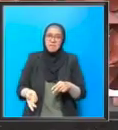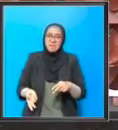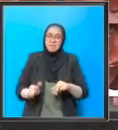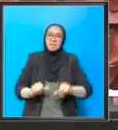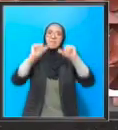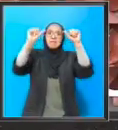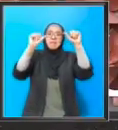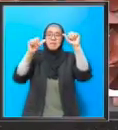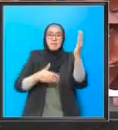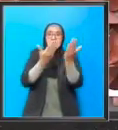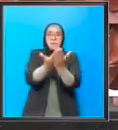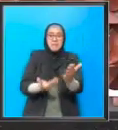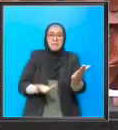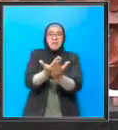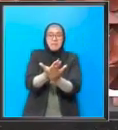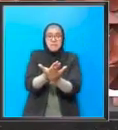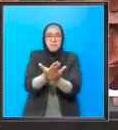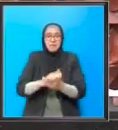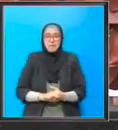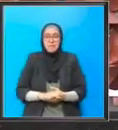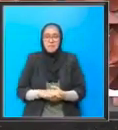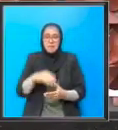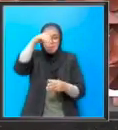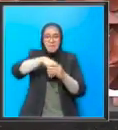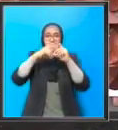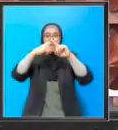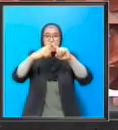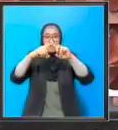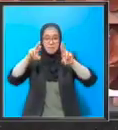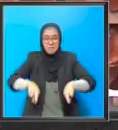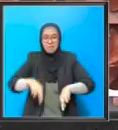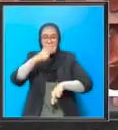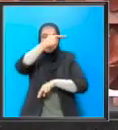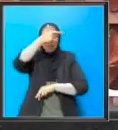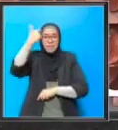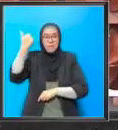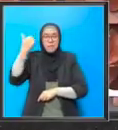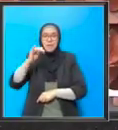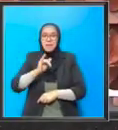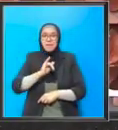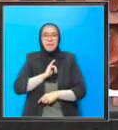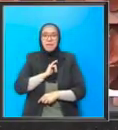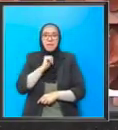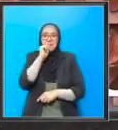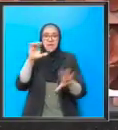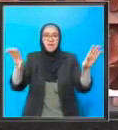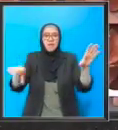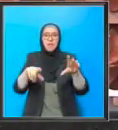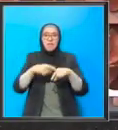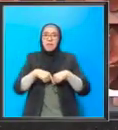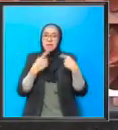yang telah dicadangkan itu saya bukan buat Sesuka